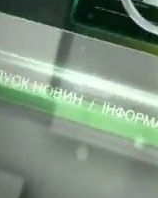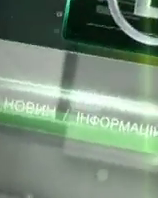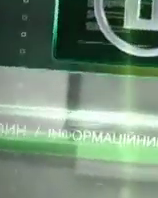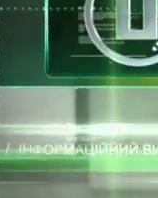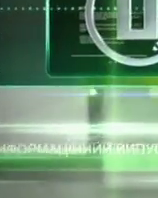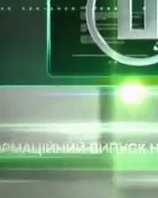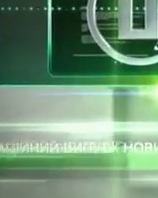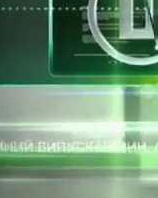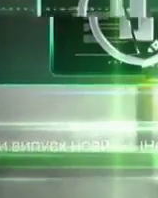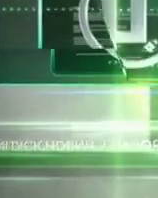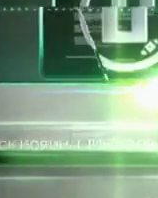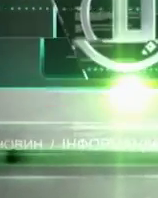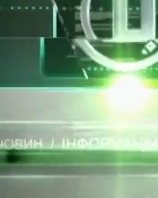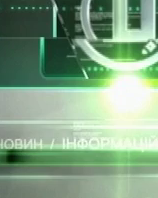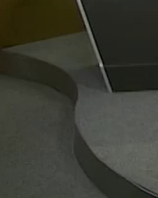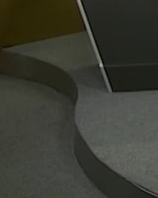Музика